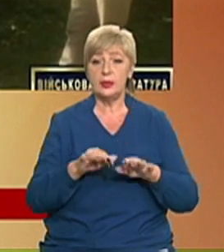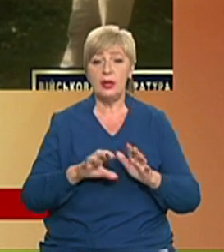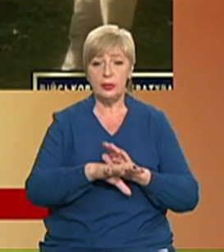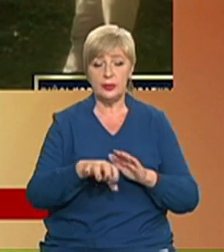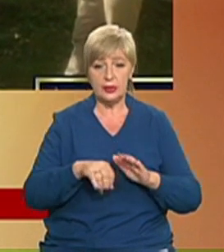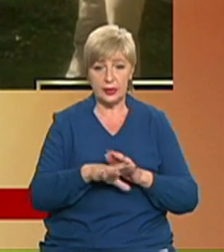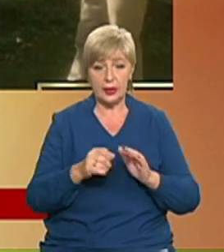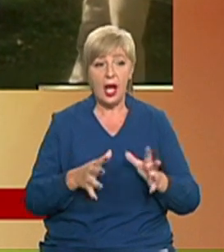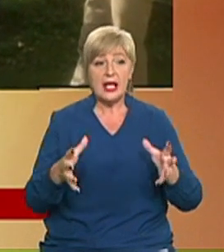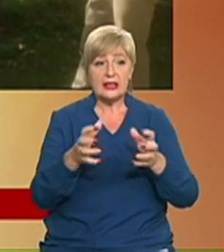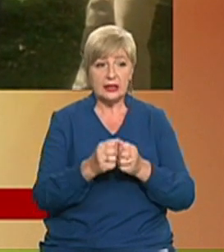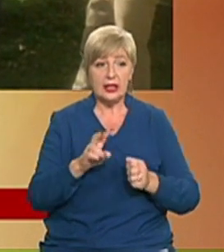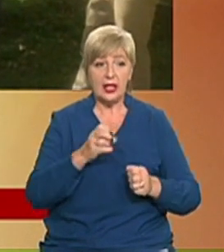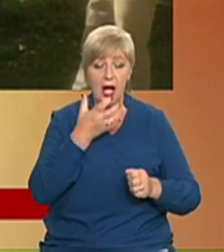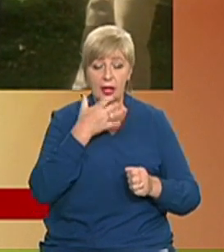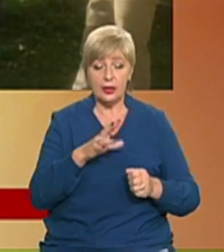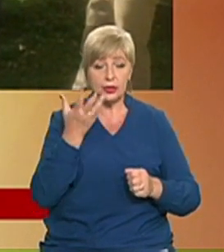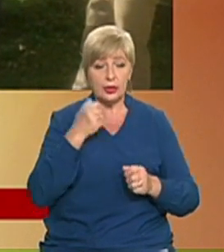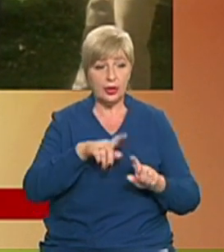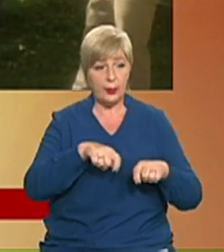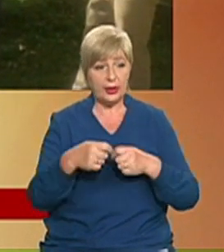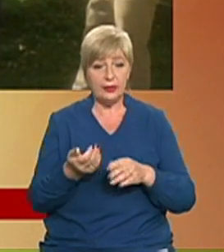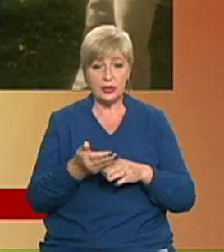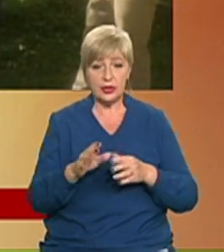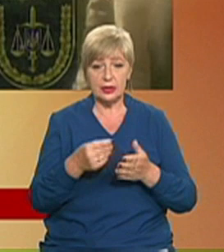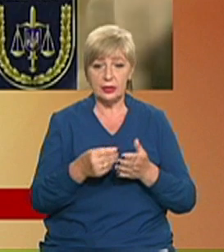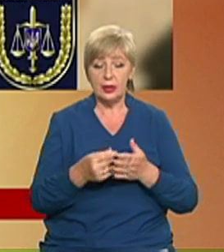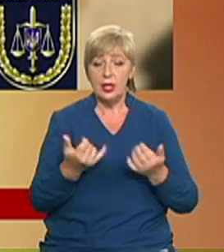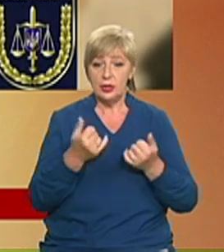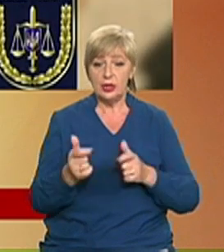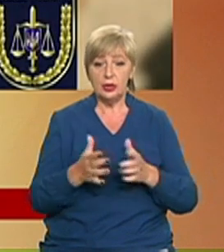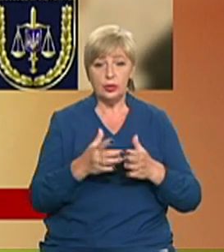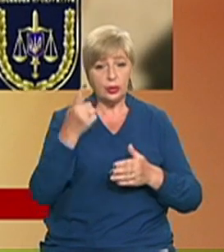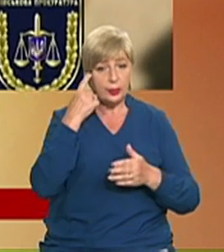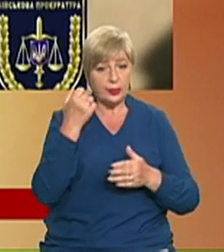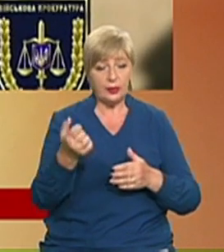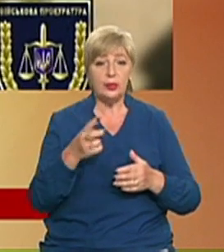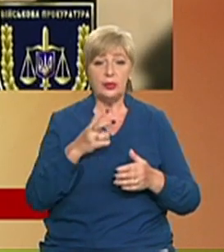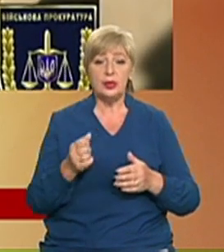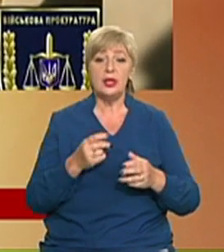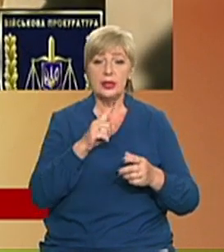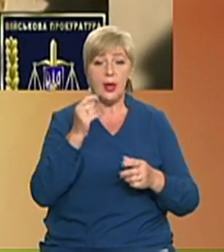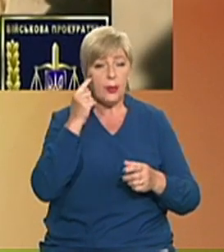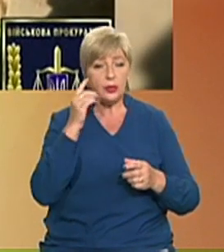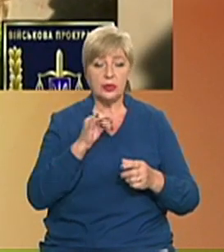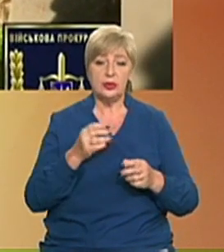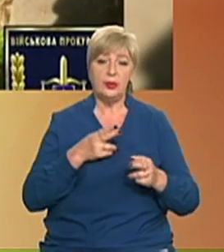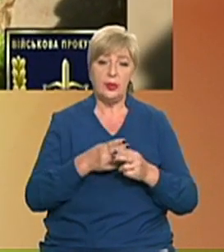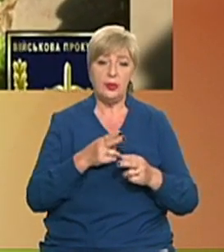коли їм передавали частину грошей. Зараз корупціонерам готують повідомлення про підозру та обрання запобіжного